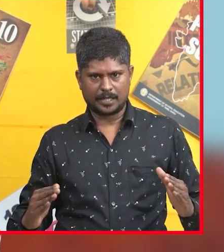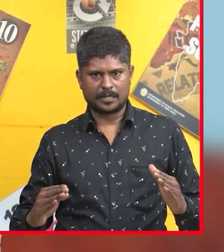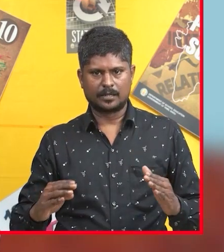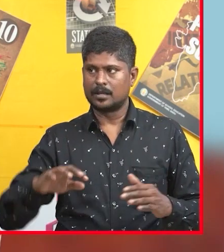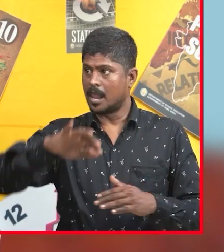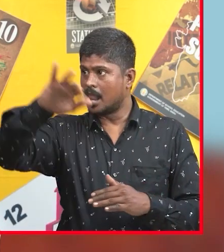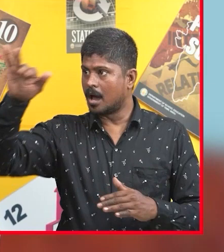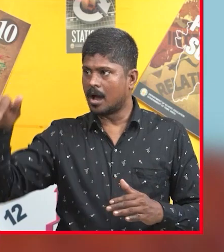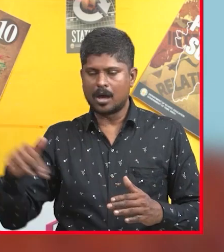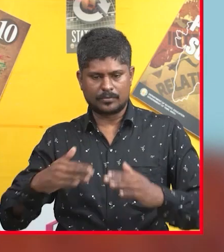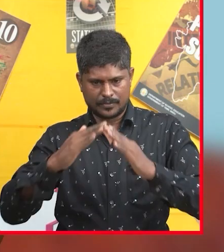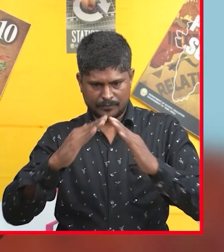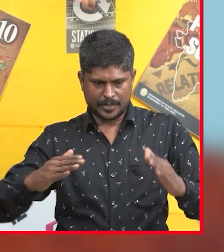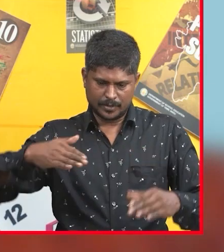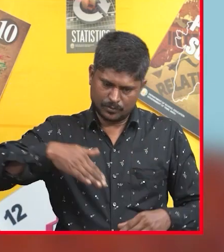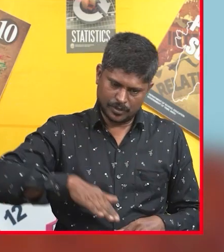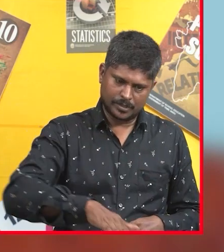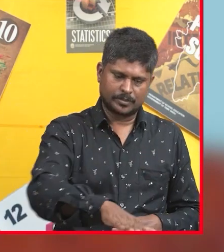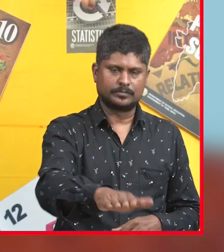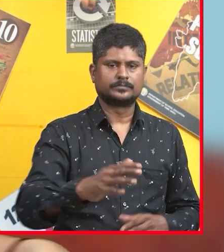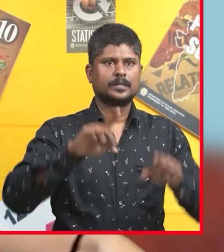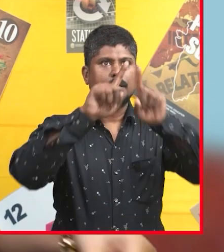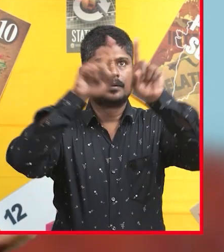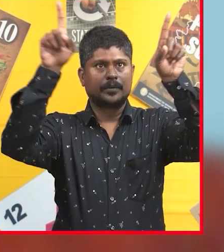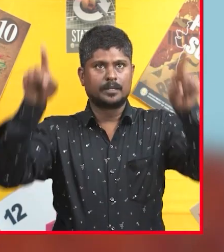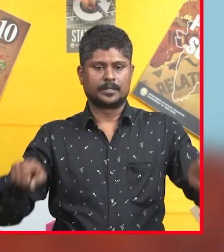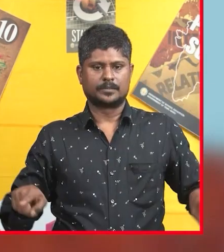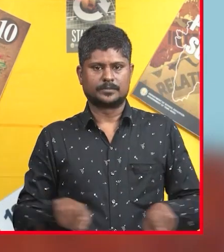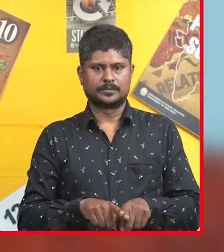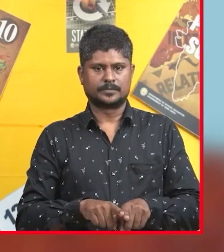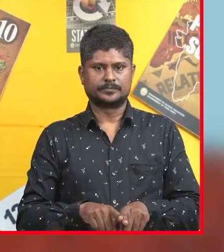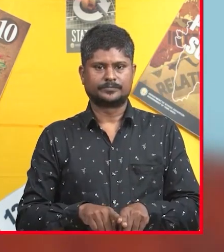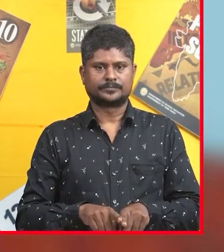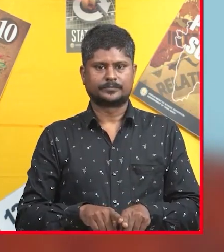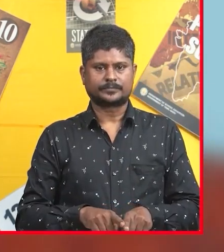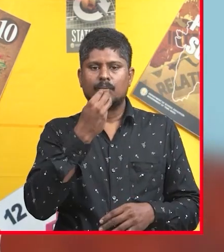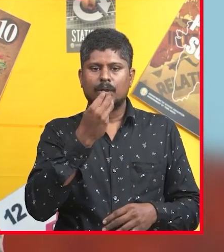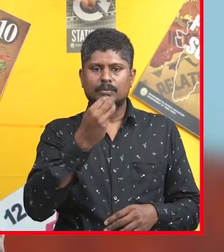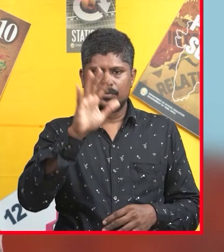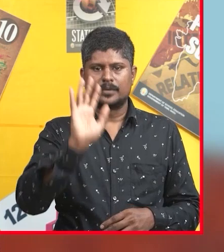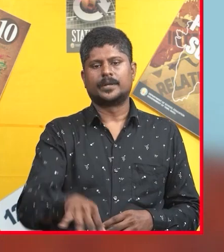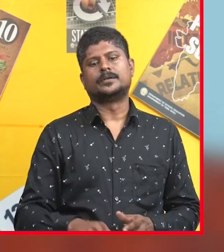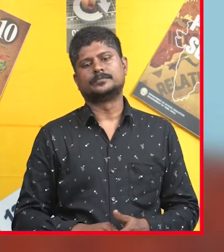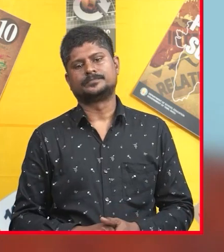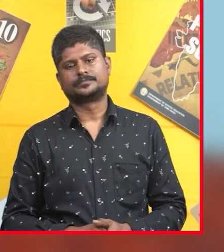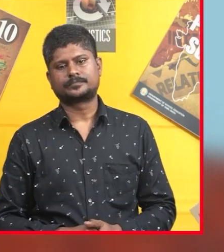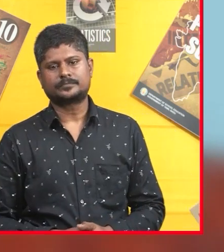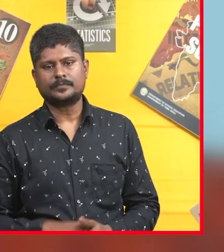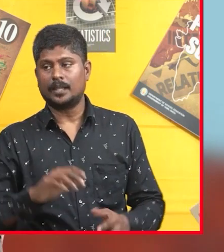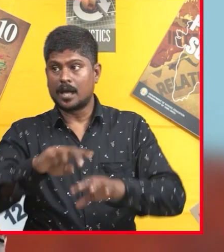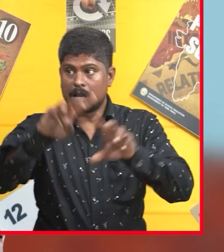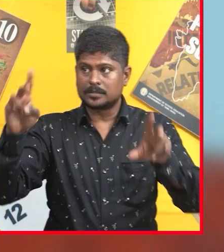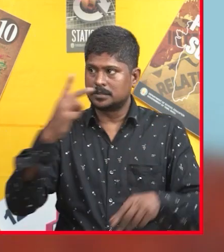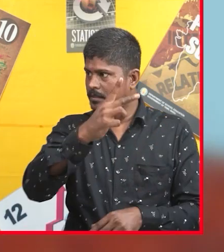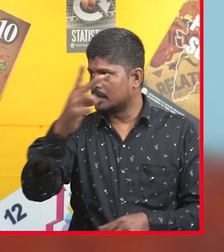பலரும் நுழையும் அளவிற்கு உள்ள பெரிய வாயிலை இரவில் மூடுவதற்கு முன்னர் உணவு உண்ண வேண்டியவர்கள்